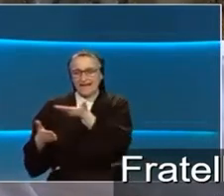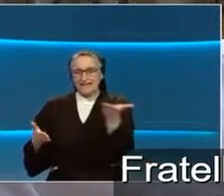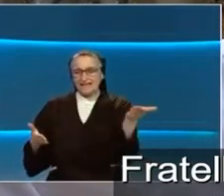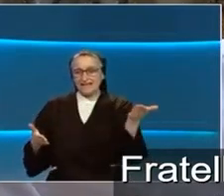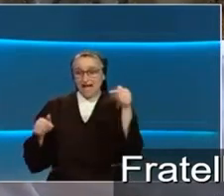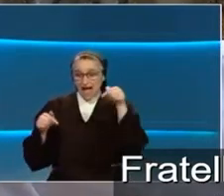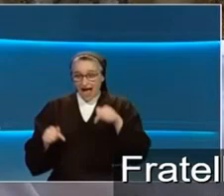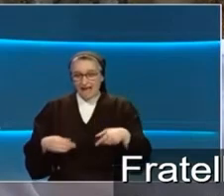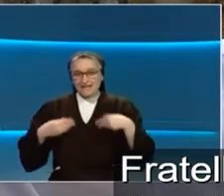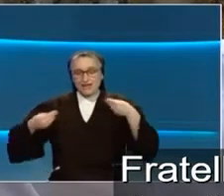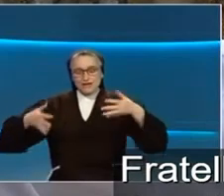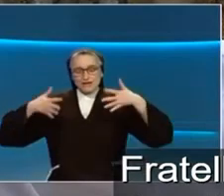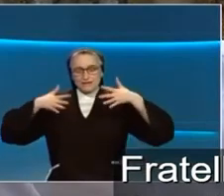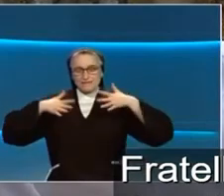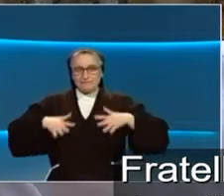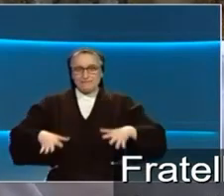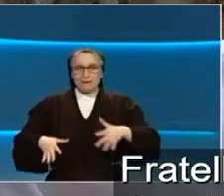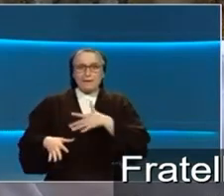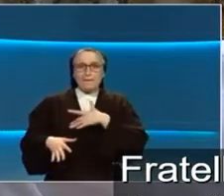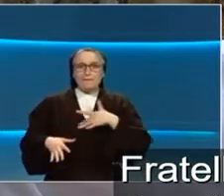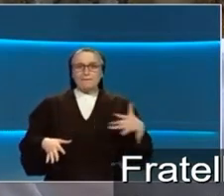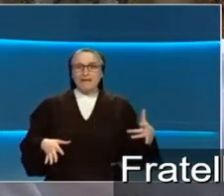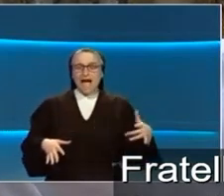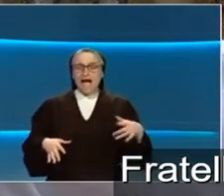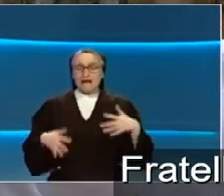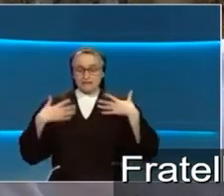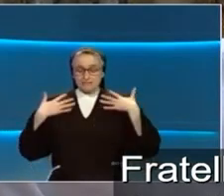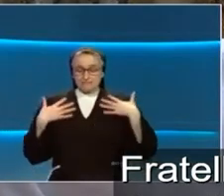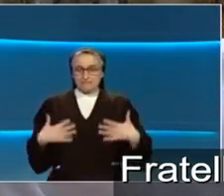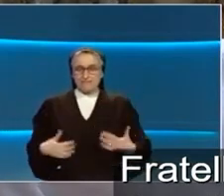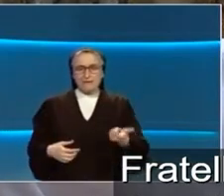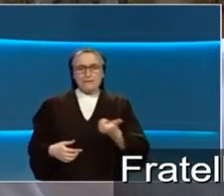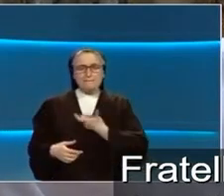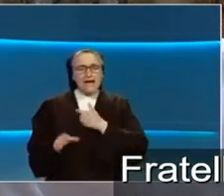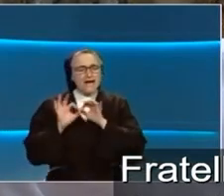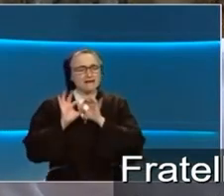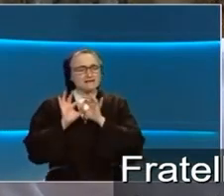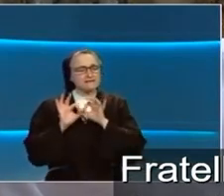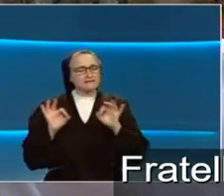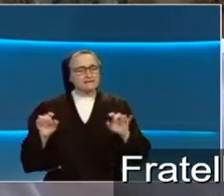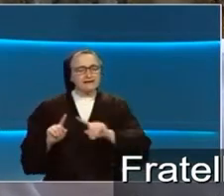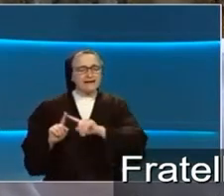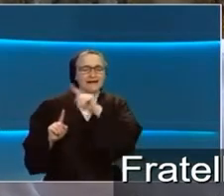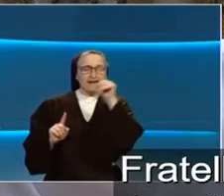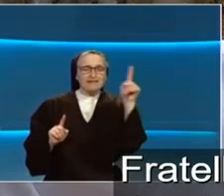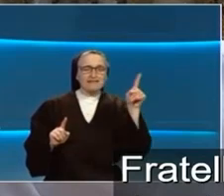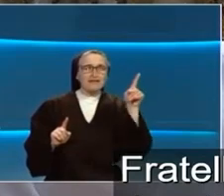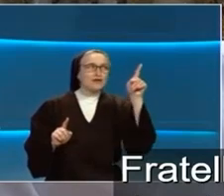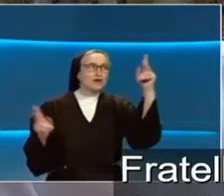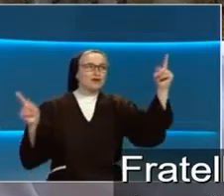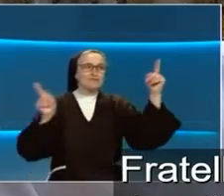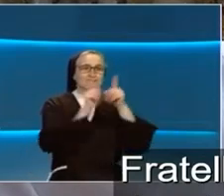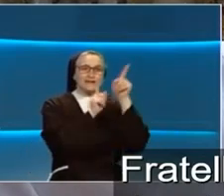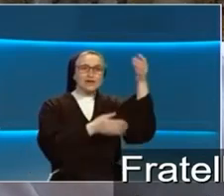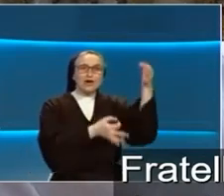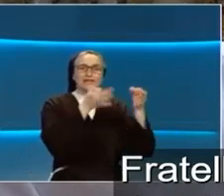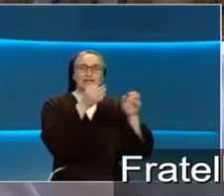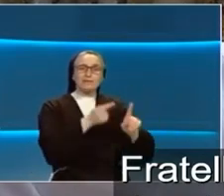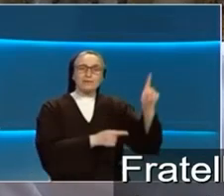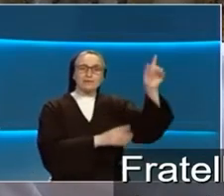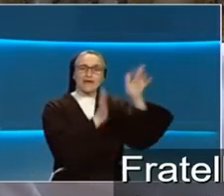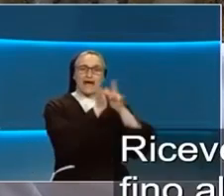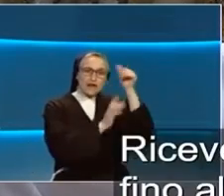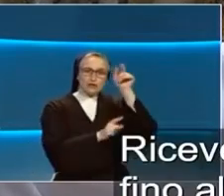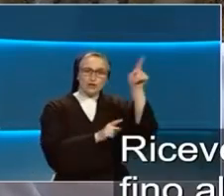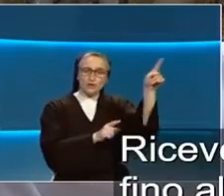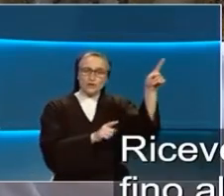Ricevete perciò la veste bianca e portatela senza macchia fino al tribunale di nostro Signore Gesù